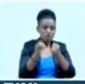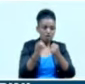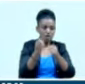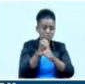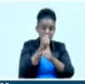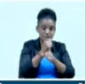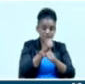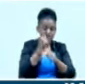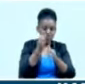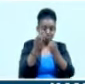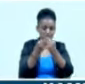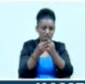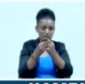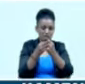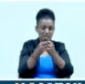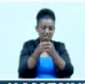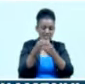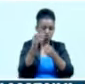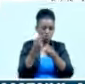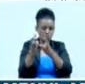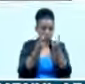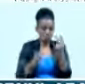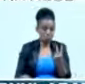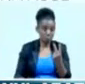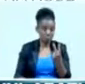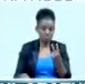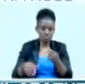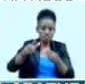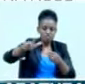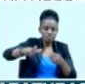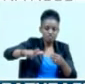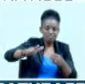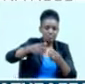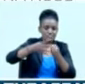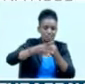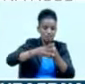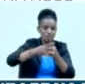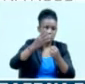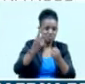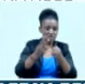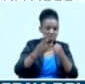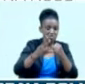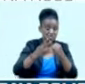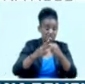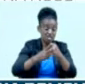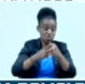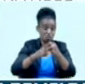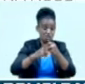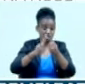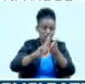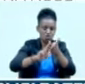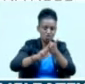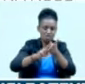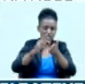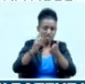bikorera, naho 8 biri ku rwego rwa kabiri. Ubu ibigo bito by'ubuvuzi 927 nibyo bikora,